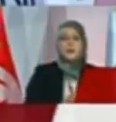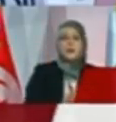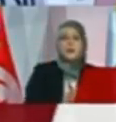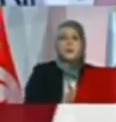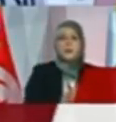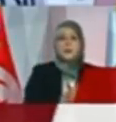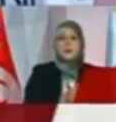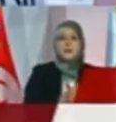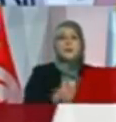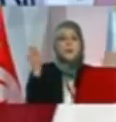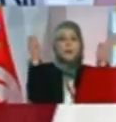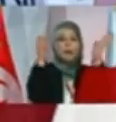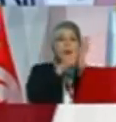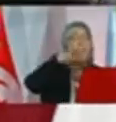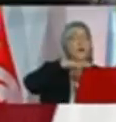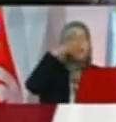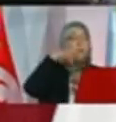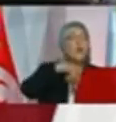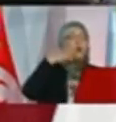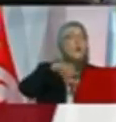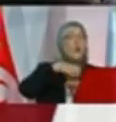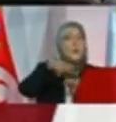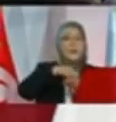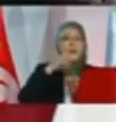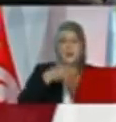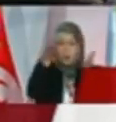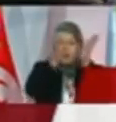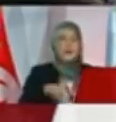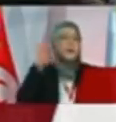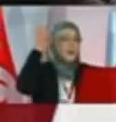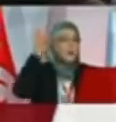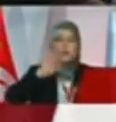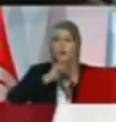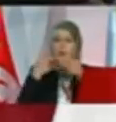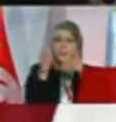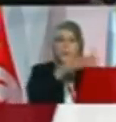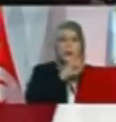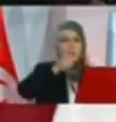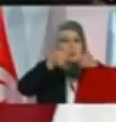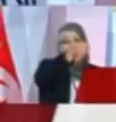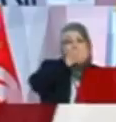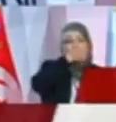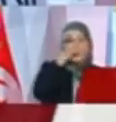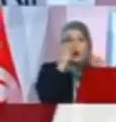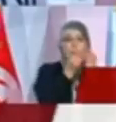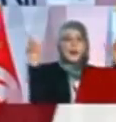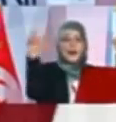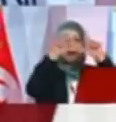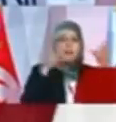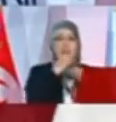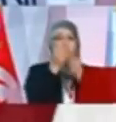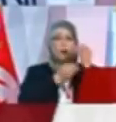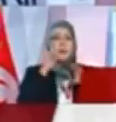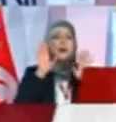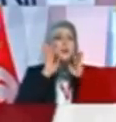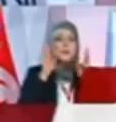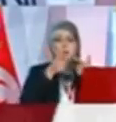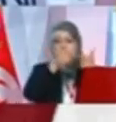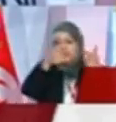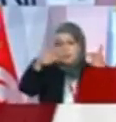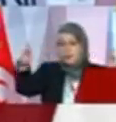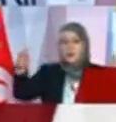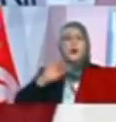بوعسكر إنه تم رصد خطاب لم يخلو من دعوات للعنف والكراهية ضد المترشحين الإلكترونية والفضاء